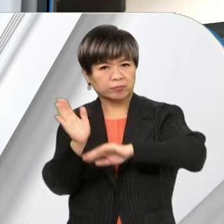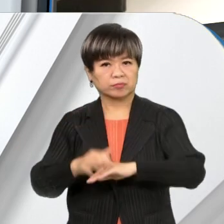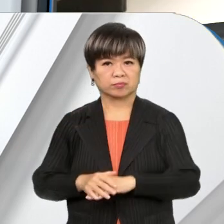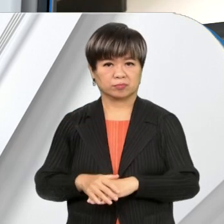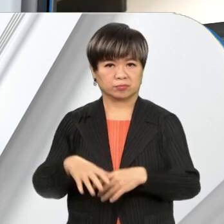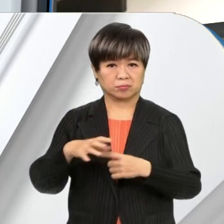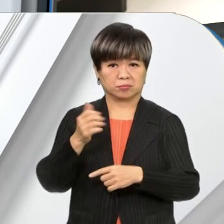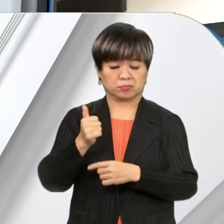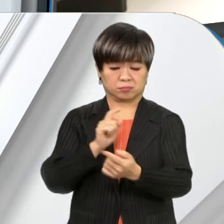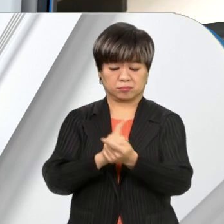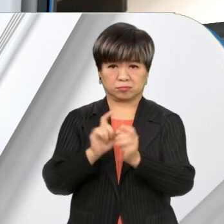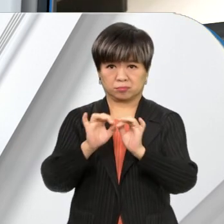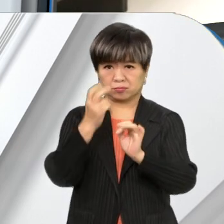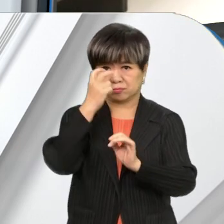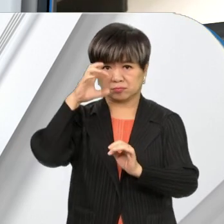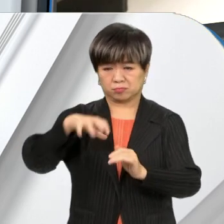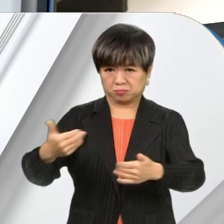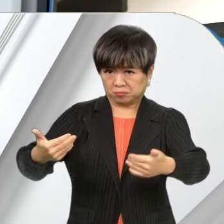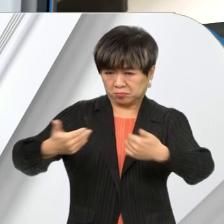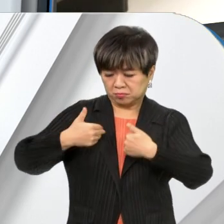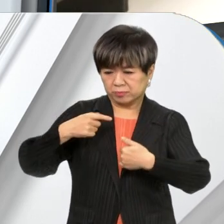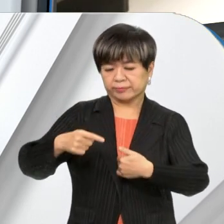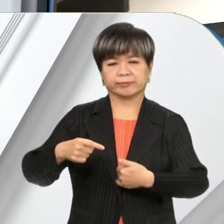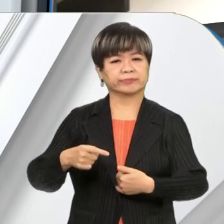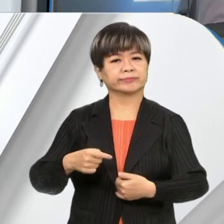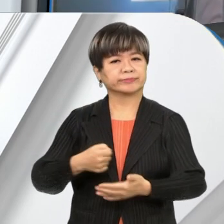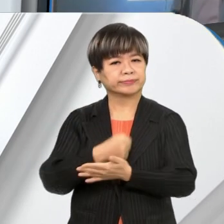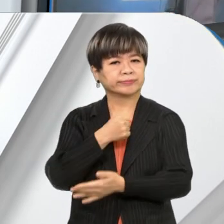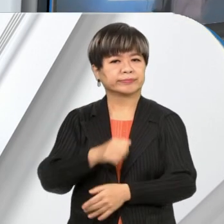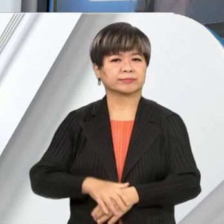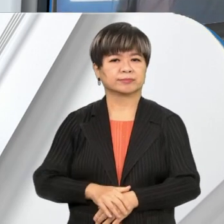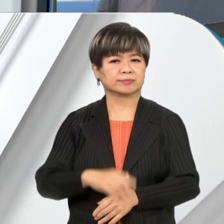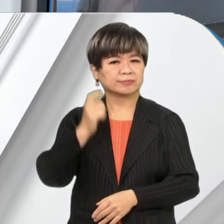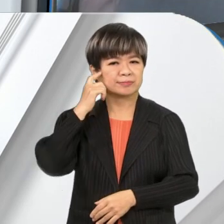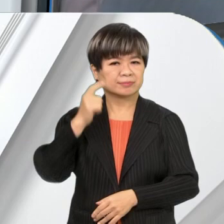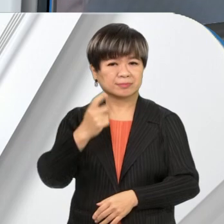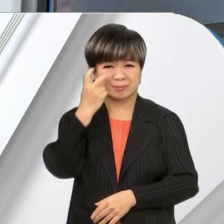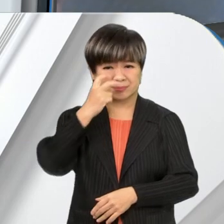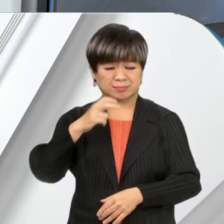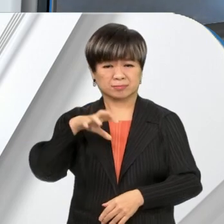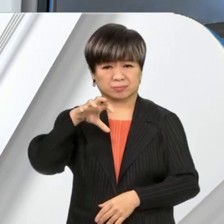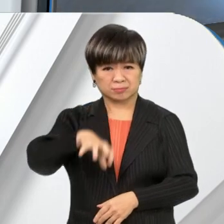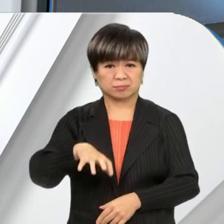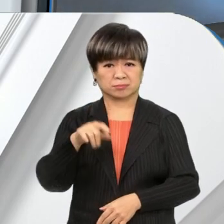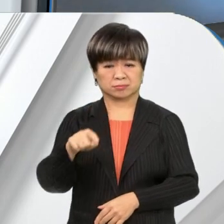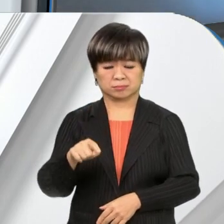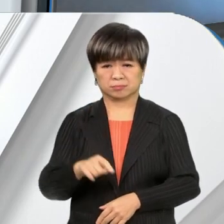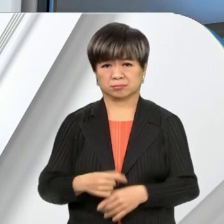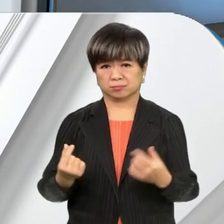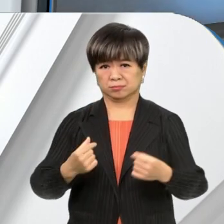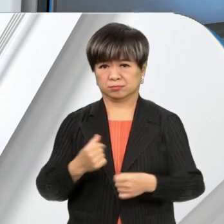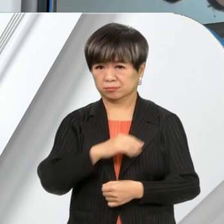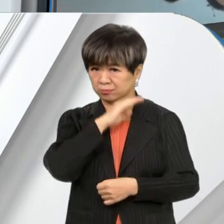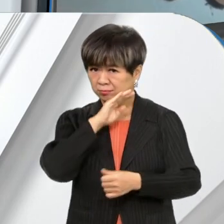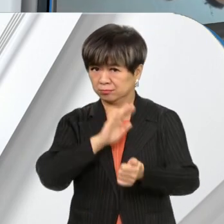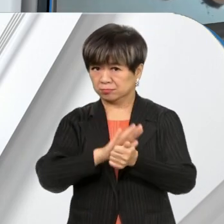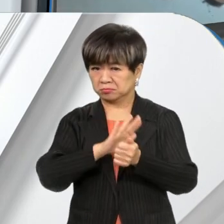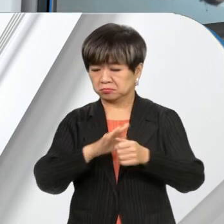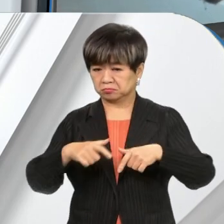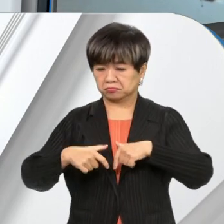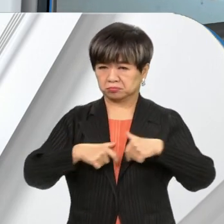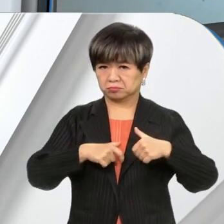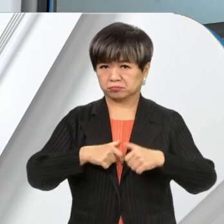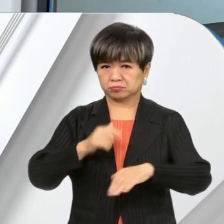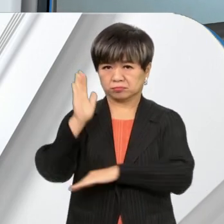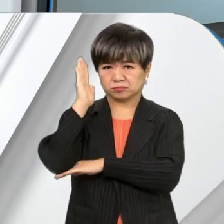明，中冻金对体检署的做法表示遗憾，今年为检调单位变作是为